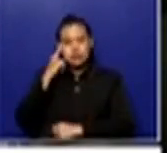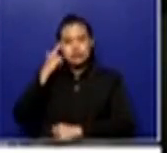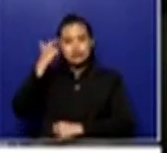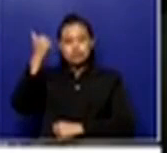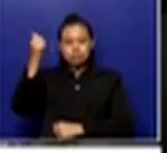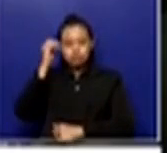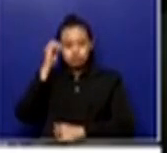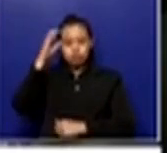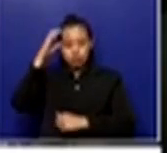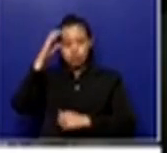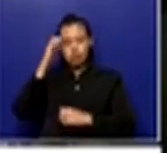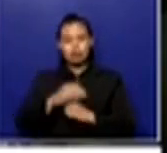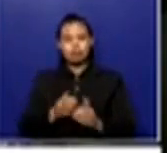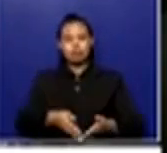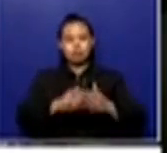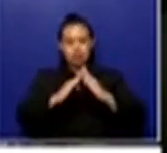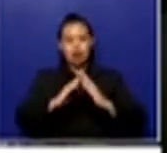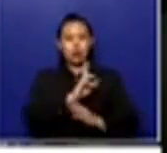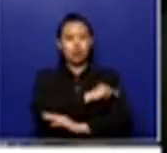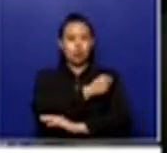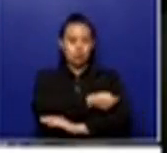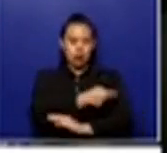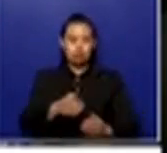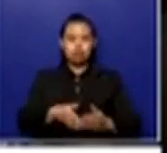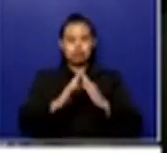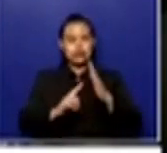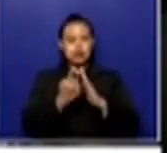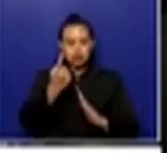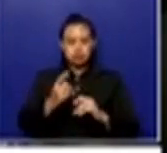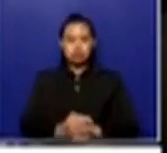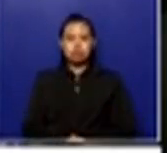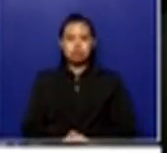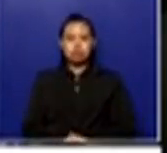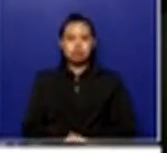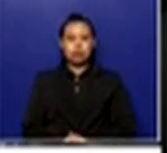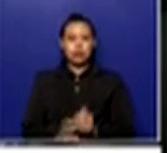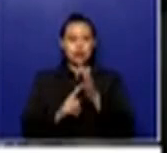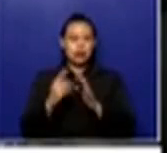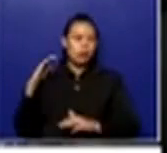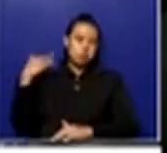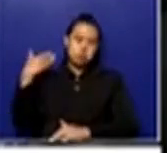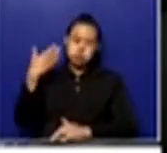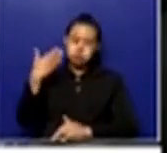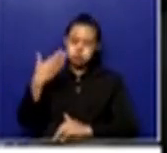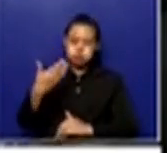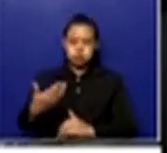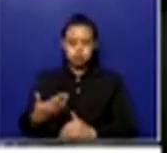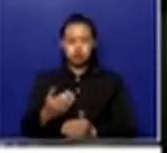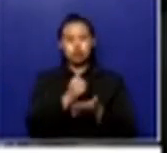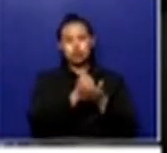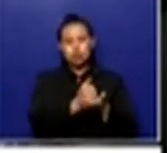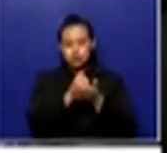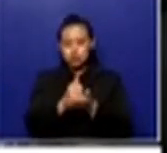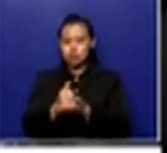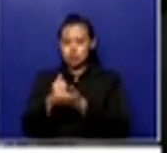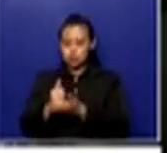าบันวางรากฐานมีเมตตาต่อด้านสาธารณสุขการแพทย์ของไทยเรามาอย่างช้านานจนถึง